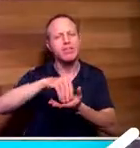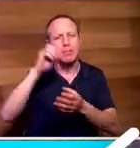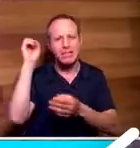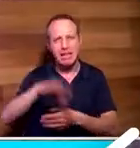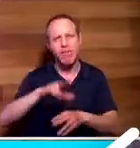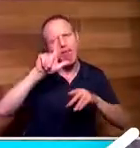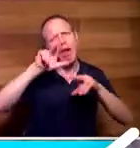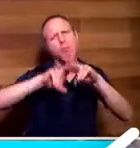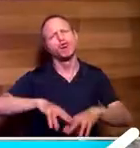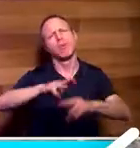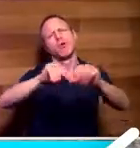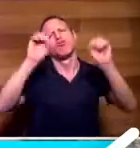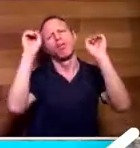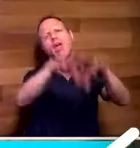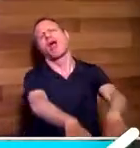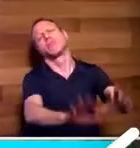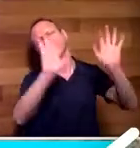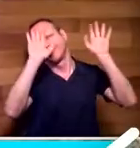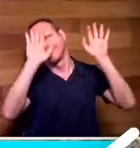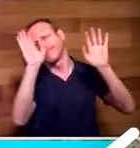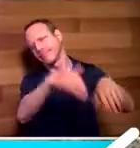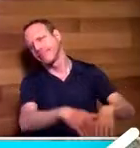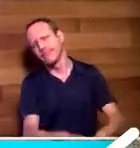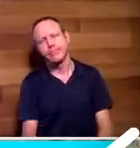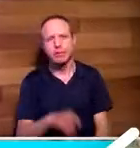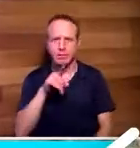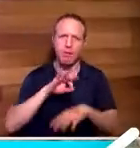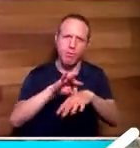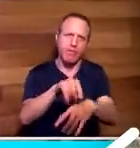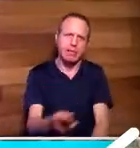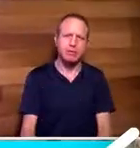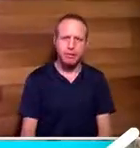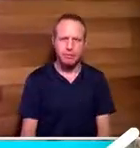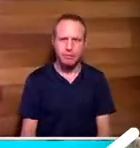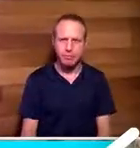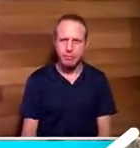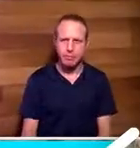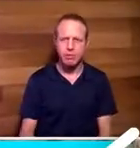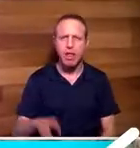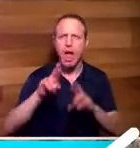אותם בשטח. אז זה מה שמוביל לזה.